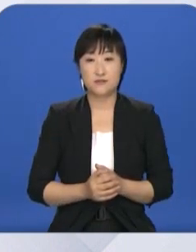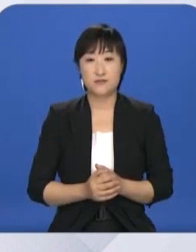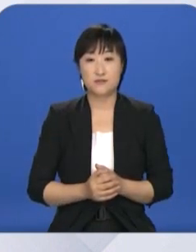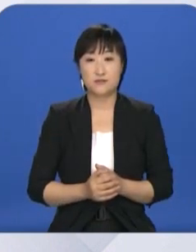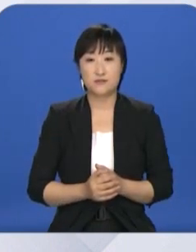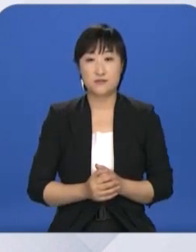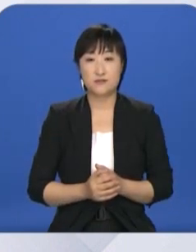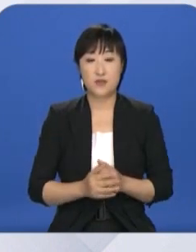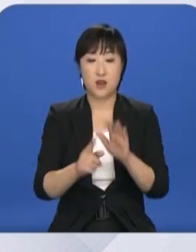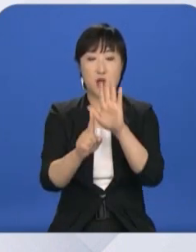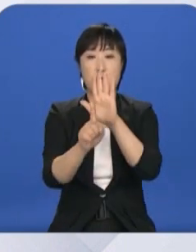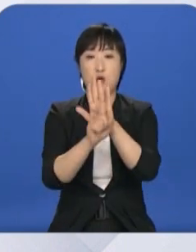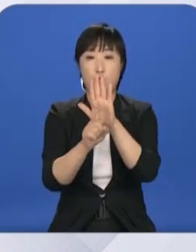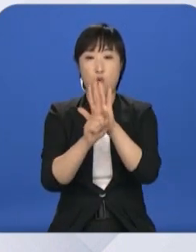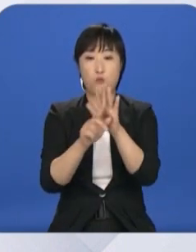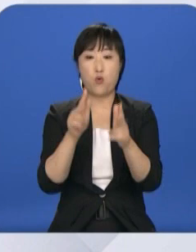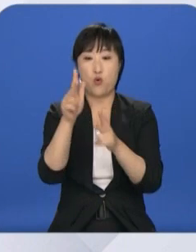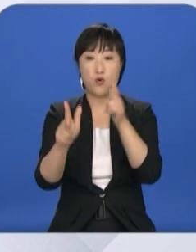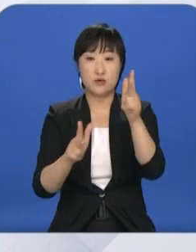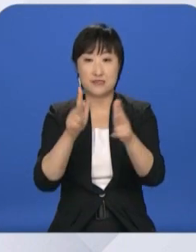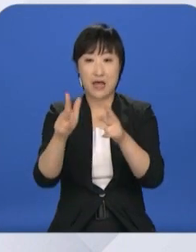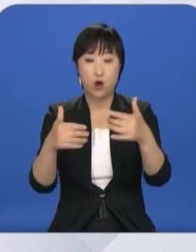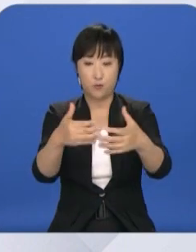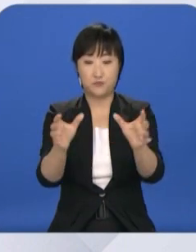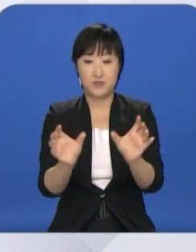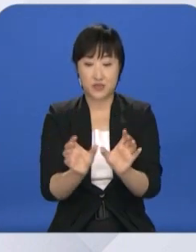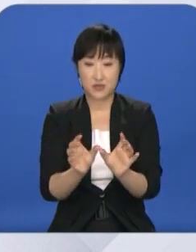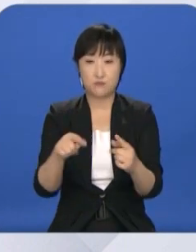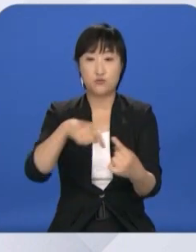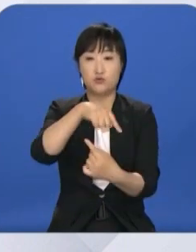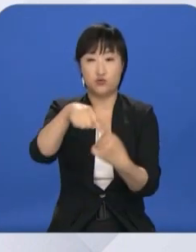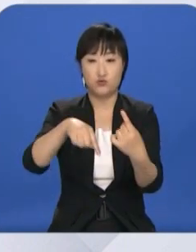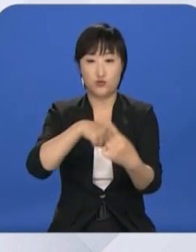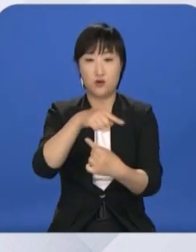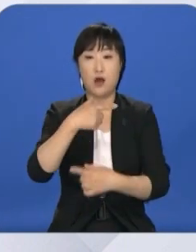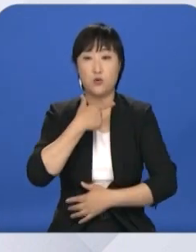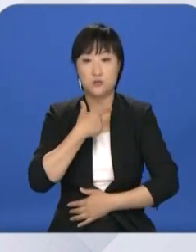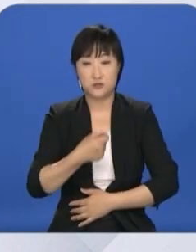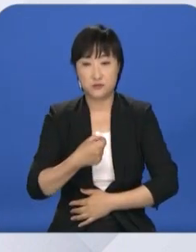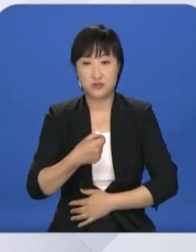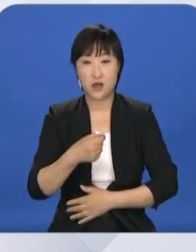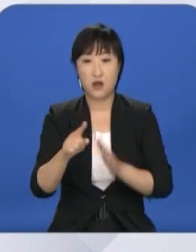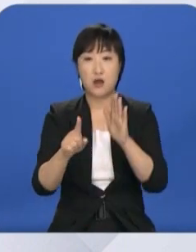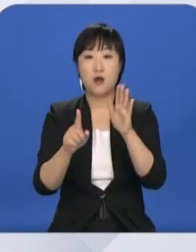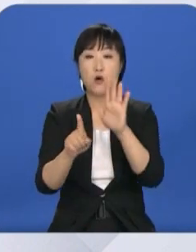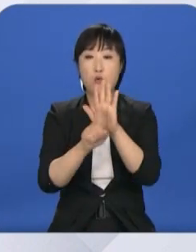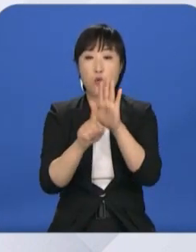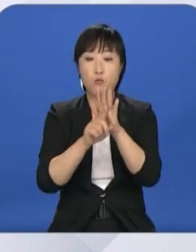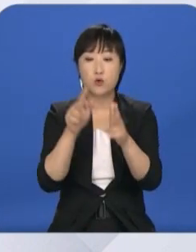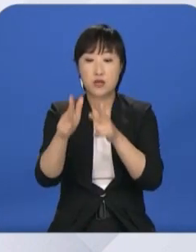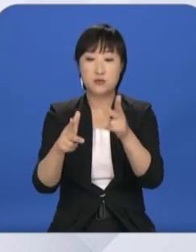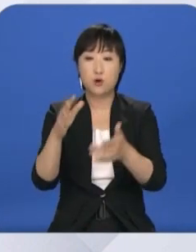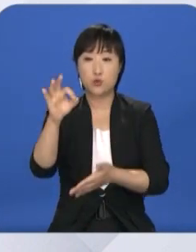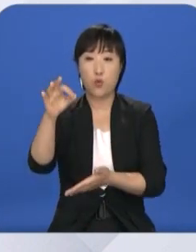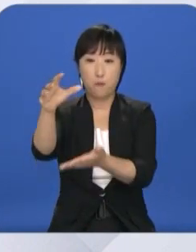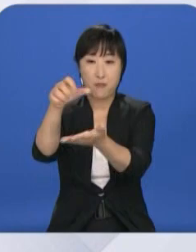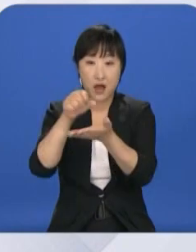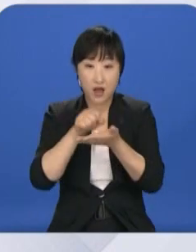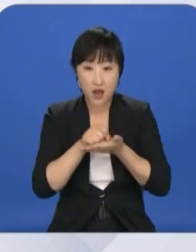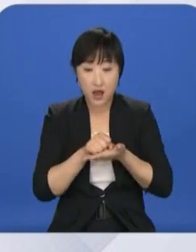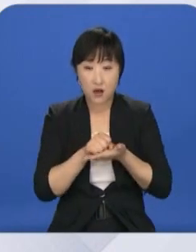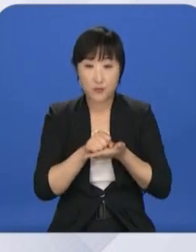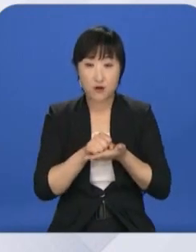저분은 공모사업 TF팀을 운영을 하고자 합니다. 공모사업을 해서 돈을 많이 가져오면